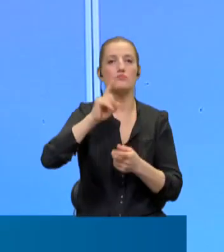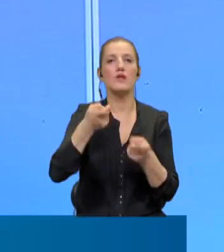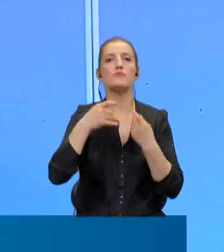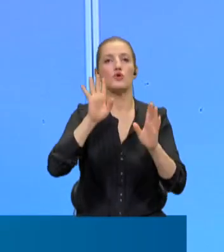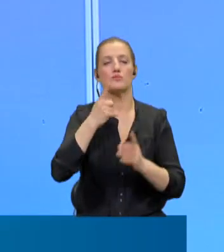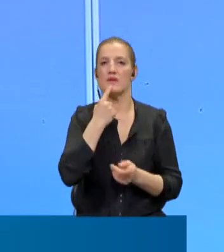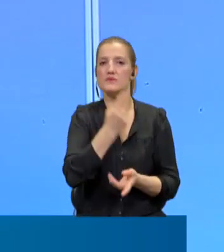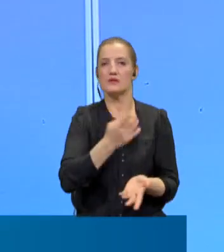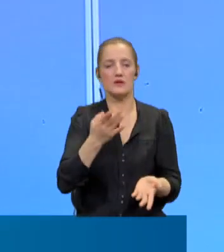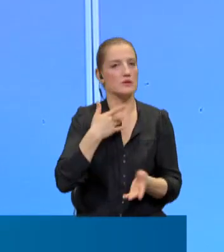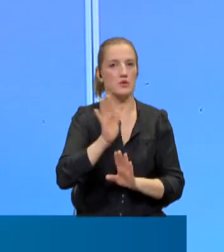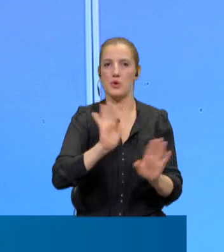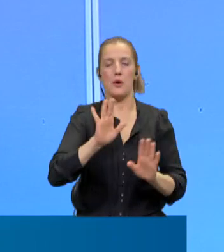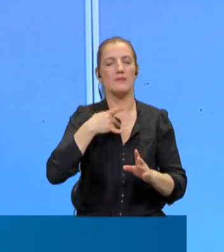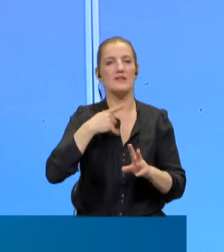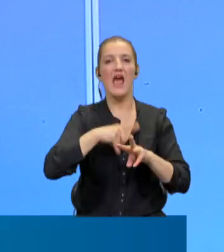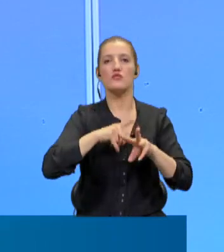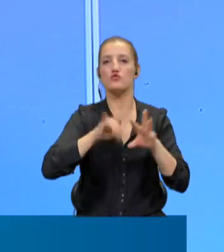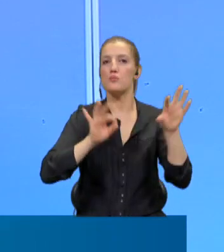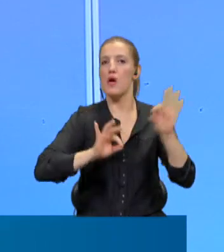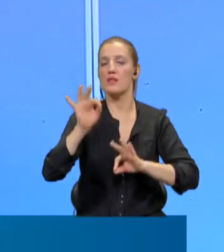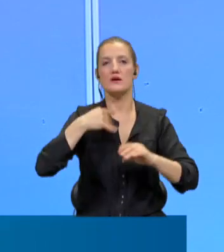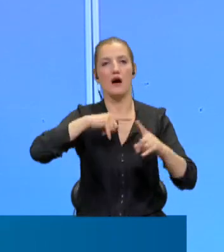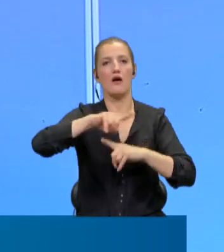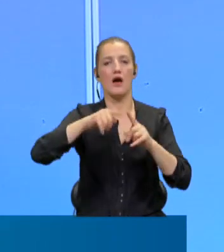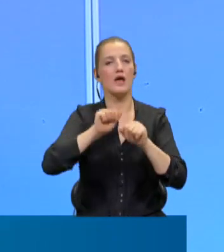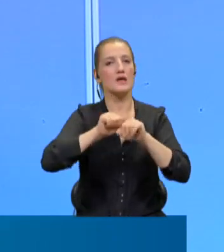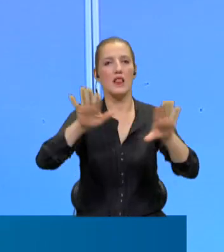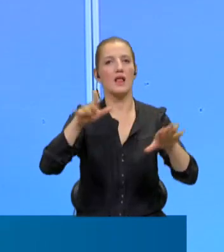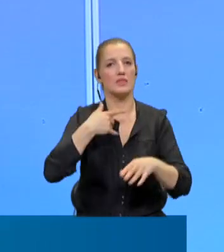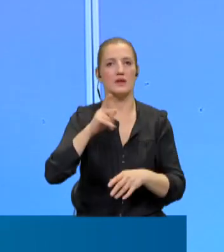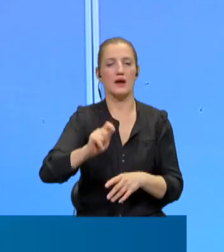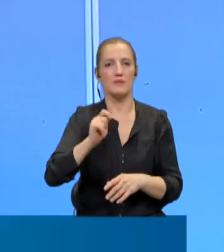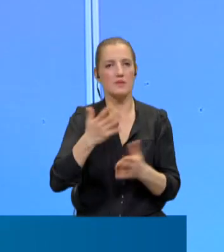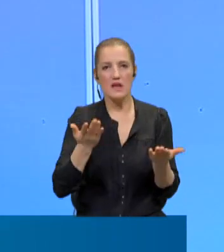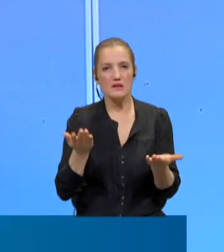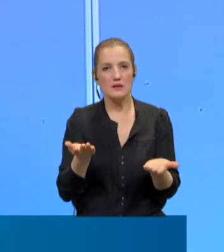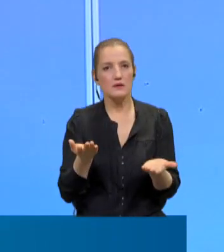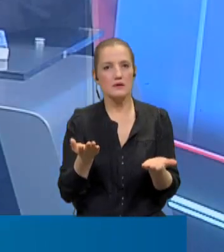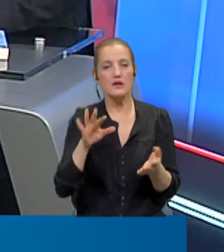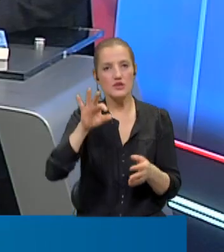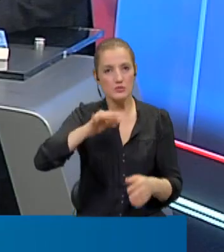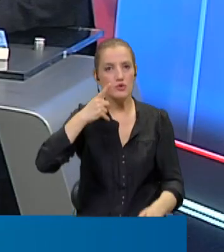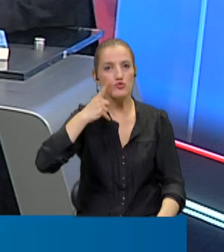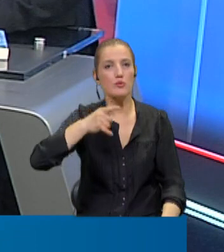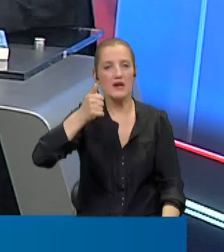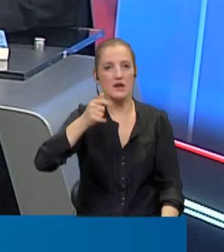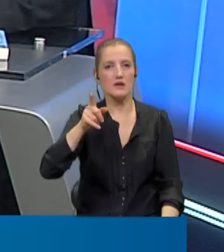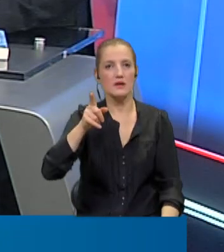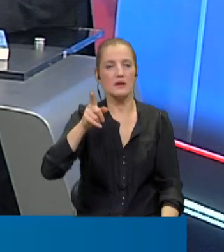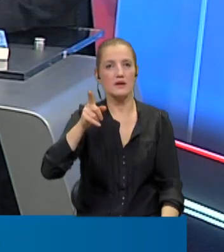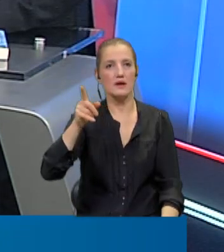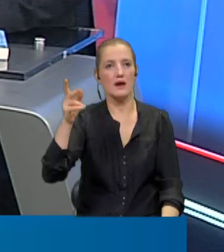bulamıyor musunuz dedim Yok biz sadece endüstri mühendisi arıyoruz işte ilanımız var dedi Nasıl yani şimdi cumhurbaşkanına